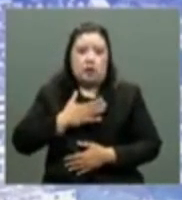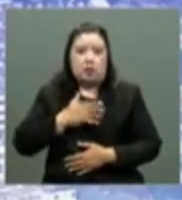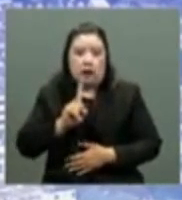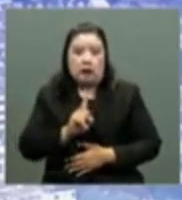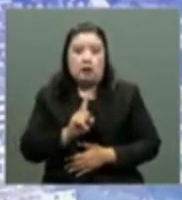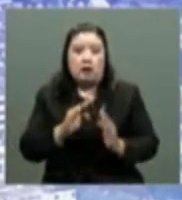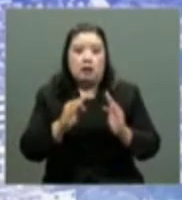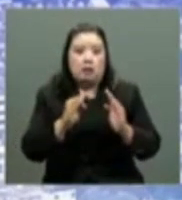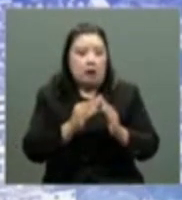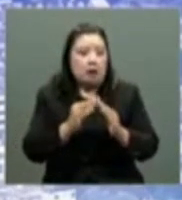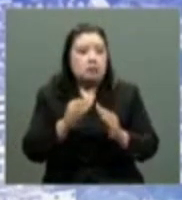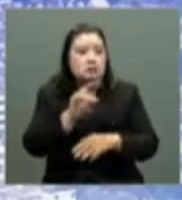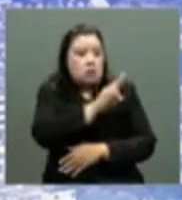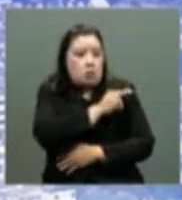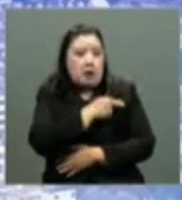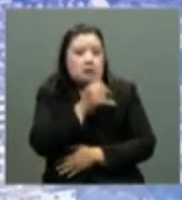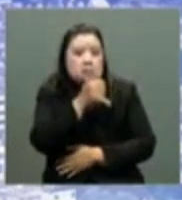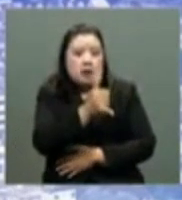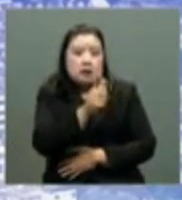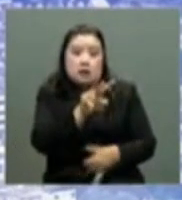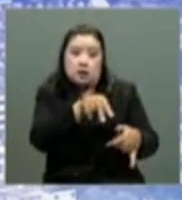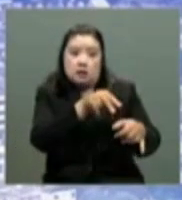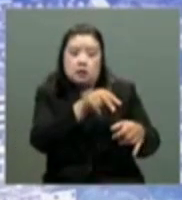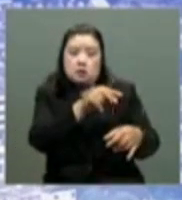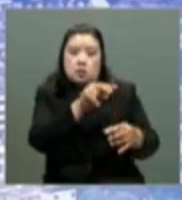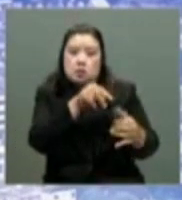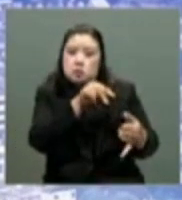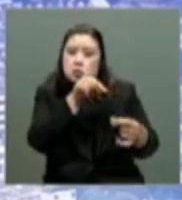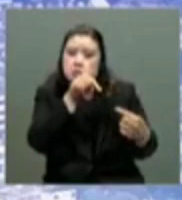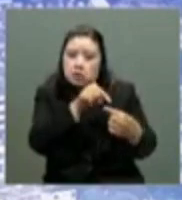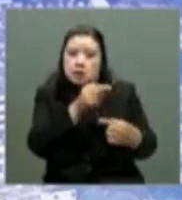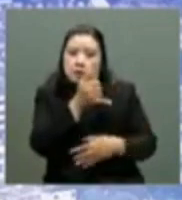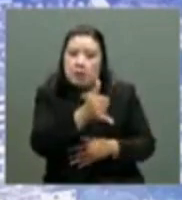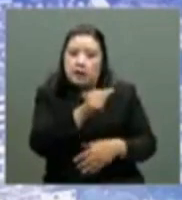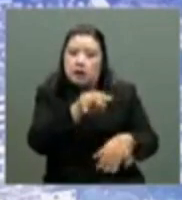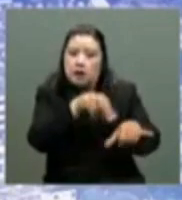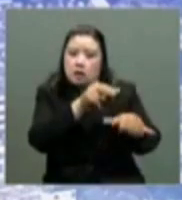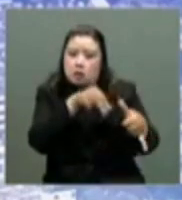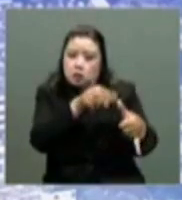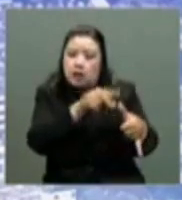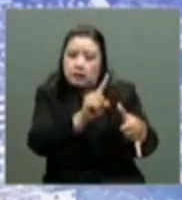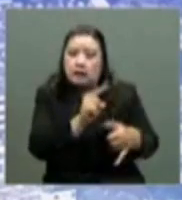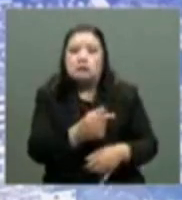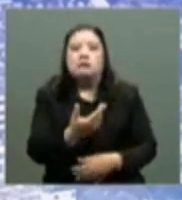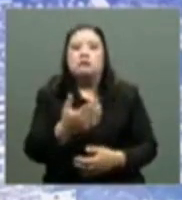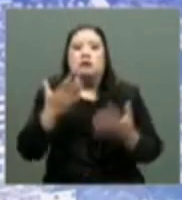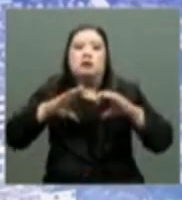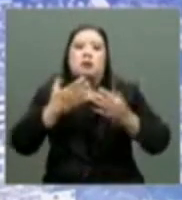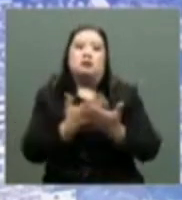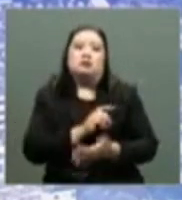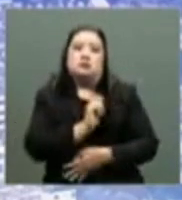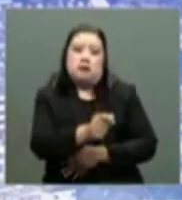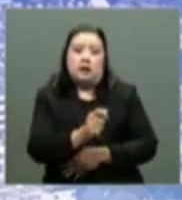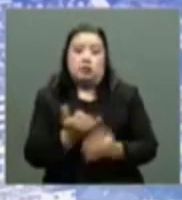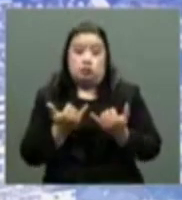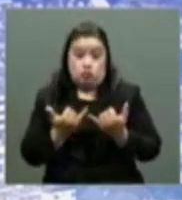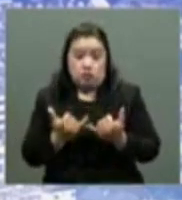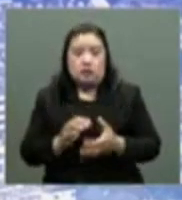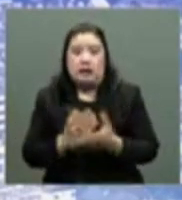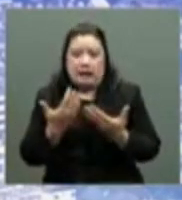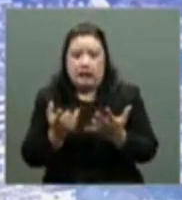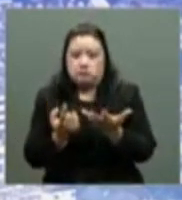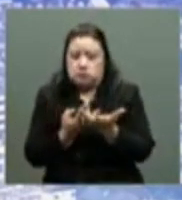ฐเองก็จะเป็นคนที่ดูแลค่าใช้จ่ายได้ทั้งหมดเพราะฉะนั้นณตอนนี้ศักยภาพของการตรวจก็ได้มากขึ้นด้ว